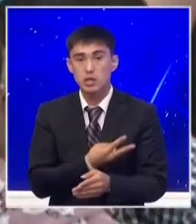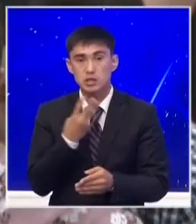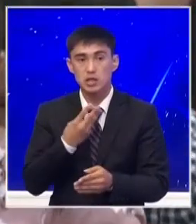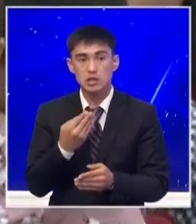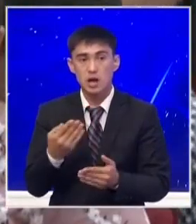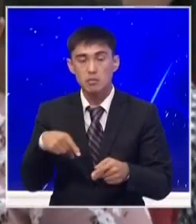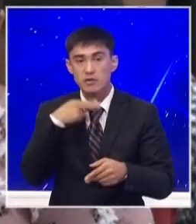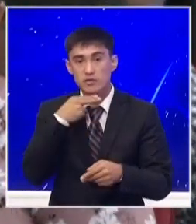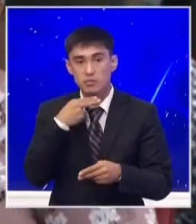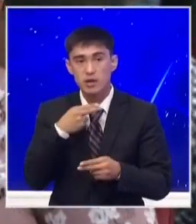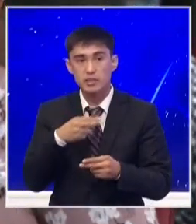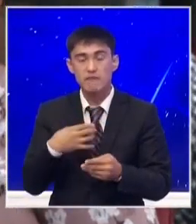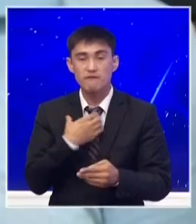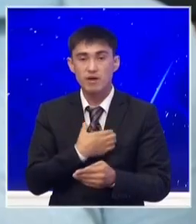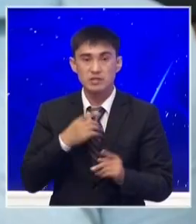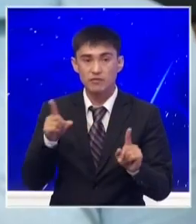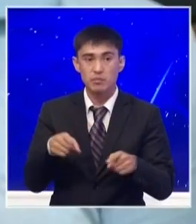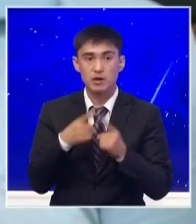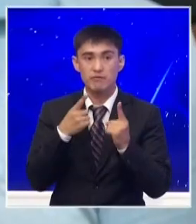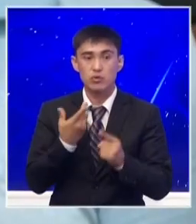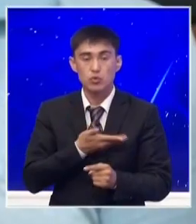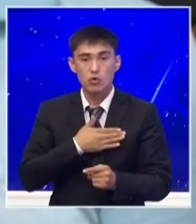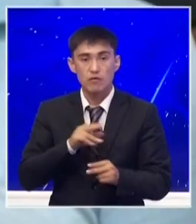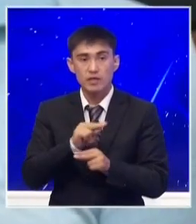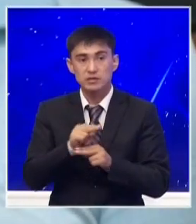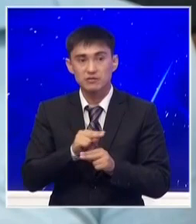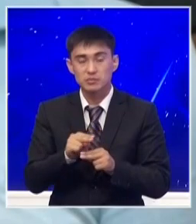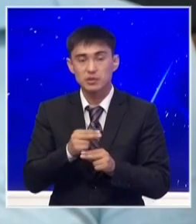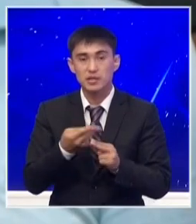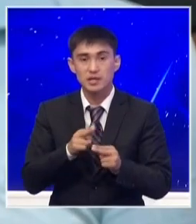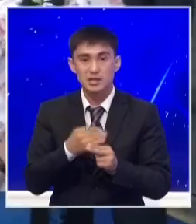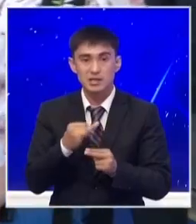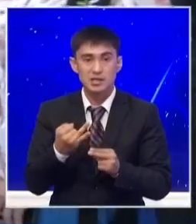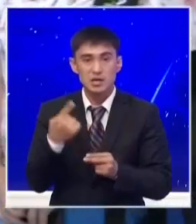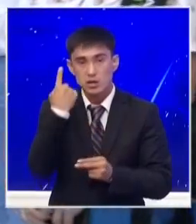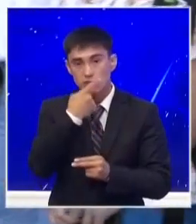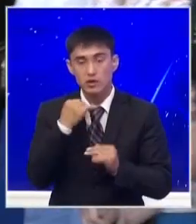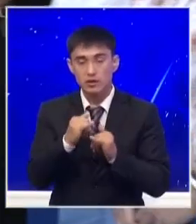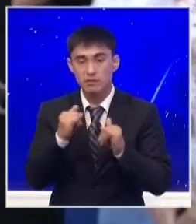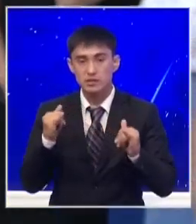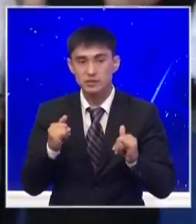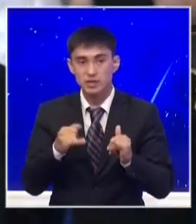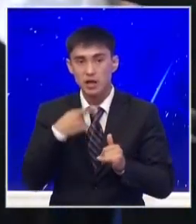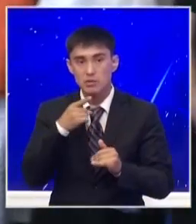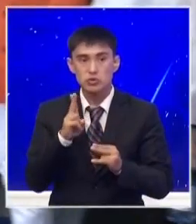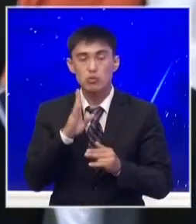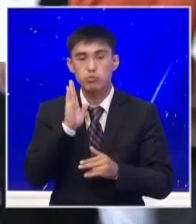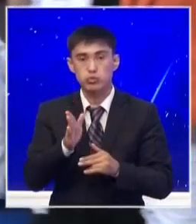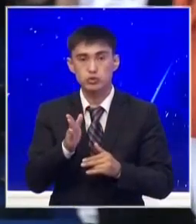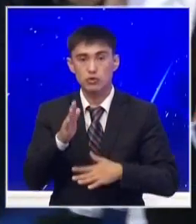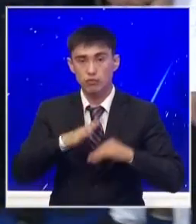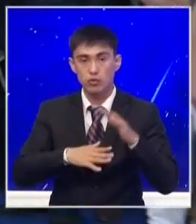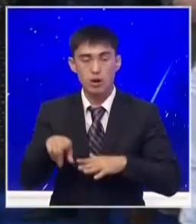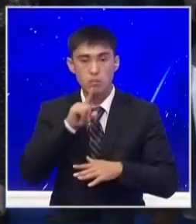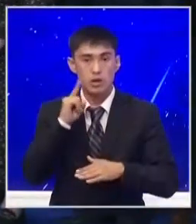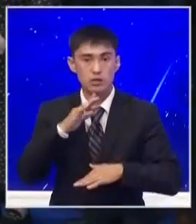аудитории обратить внимание на важность формирования духовно-нравственного воспитания и индивидуального развития, отметив, что будущее в руках